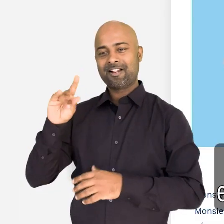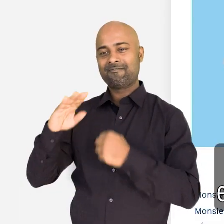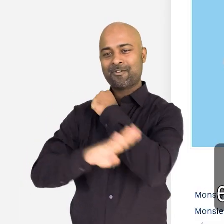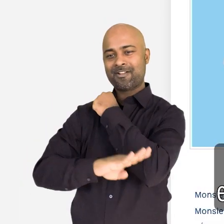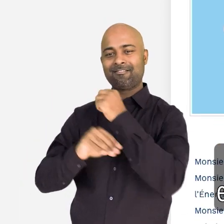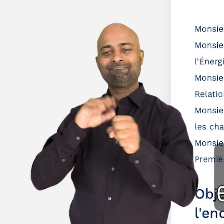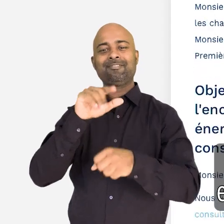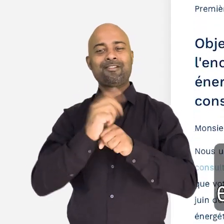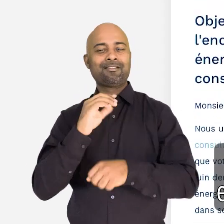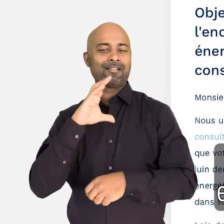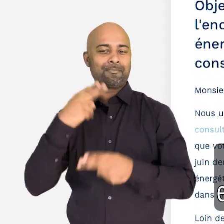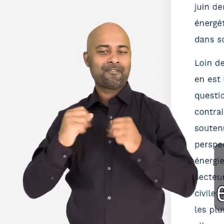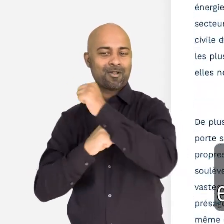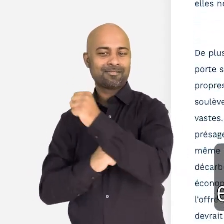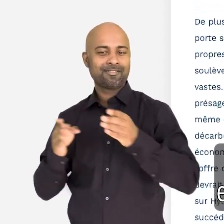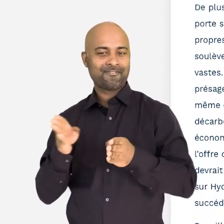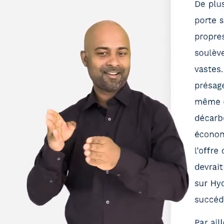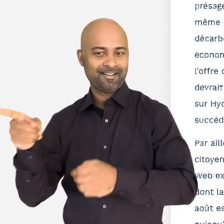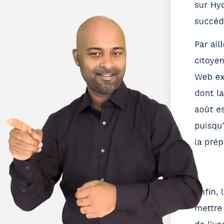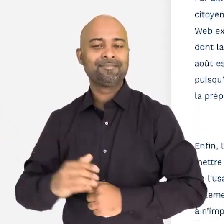j'ai commencé mon emploi à la Fondation Rivière.